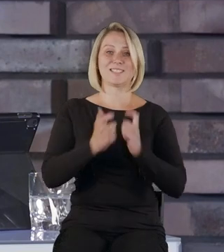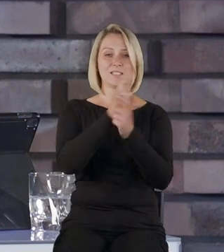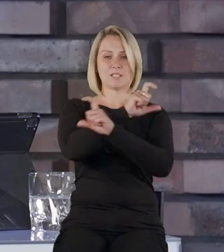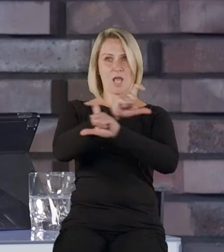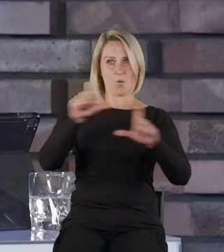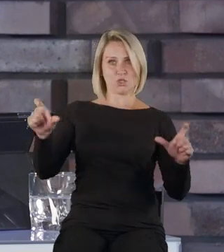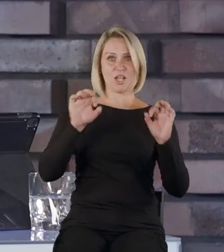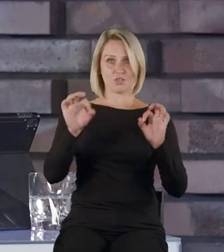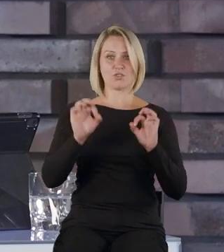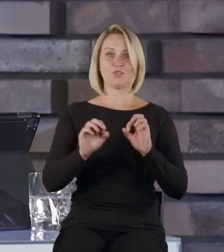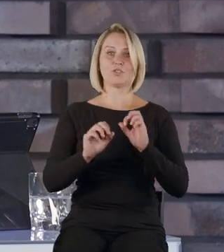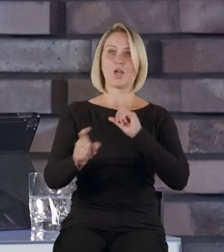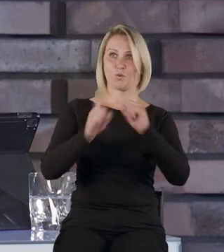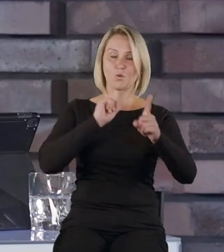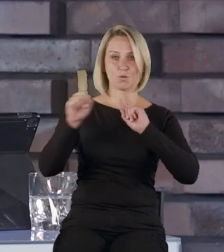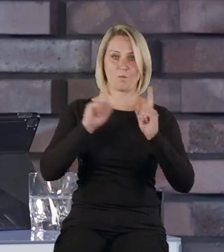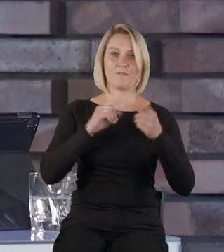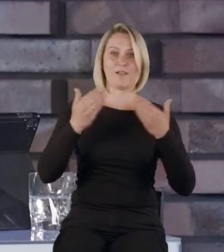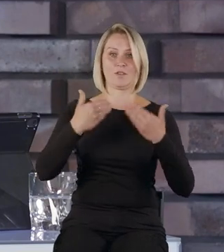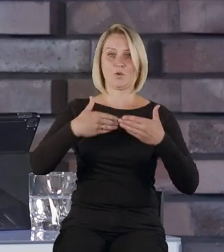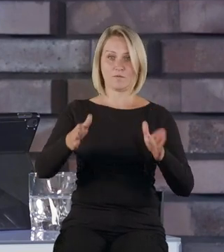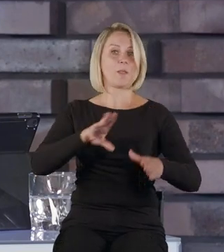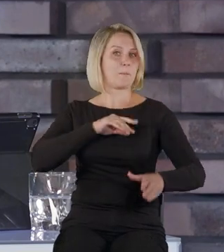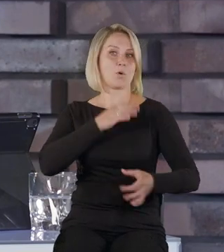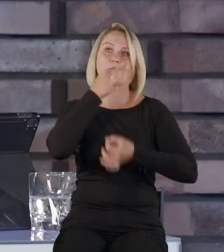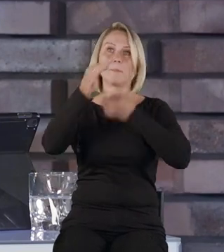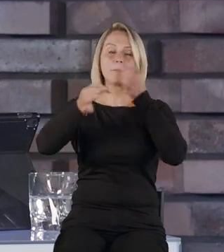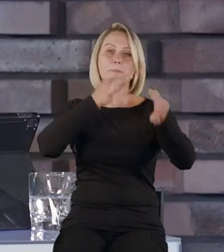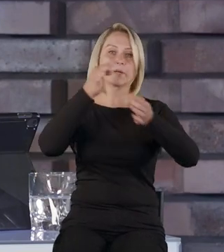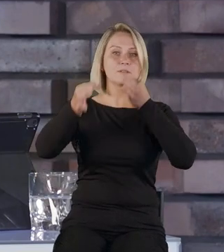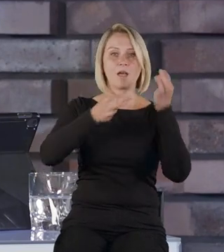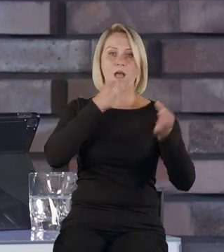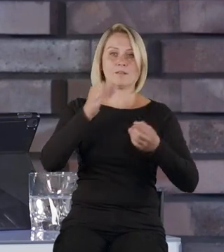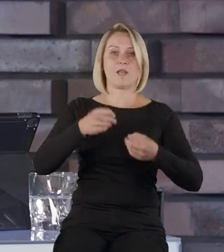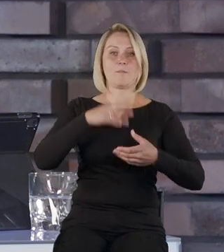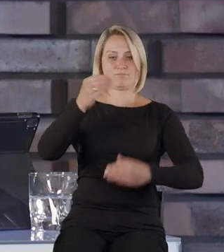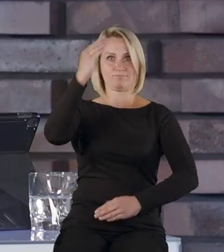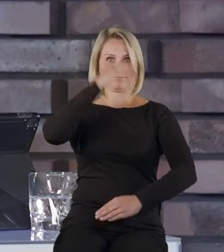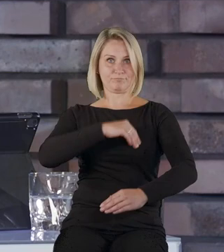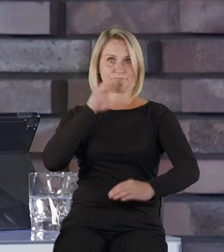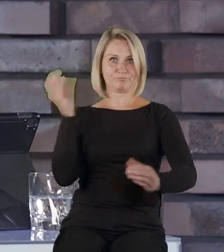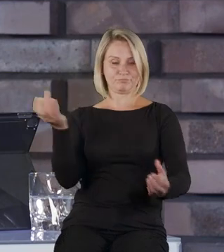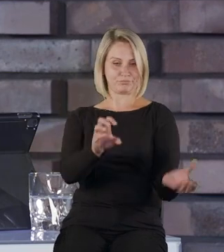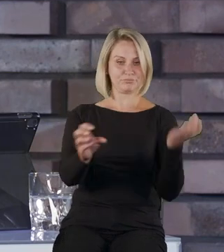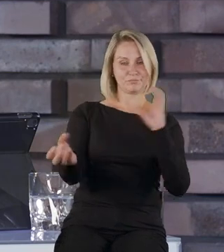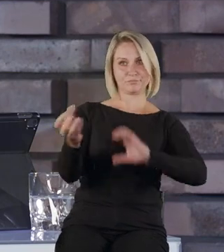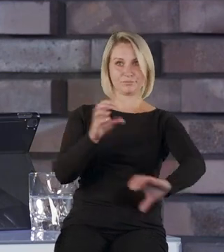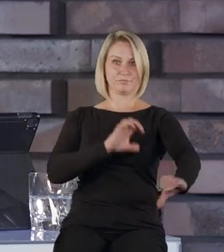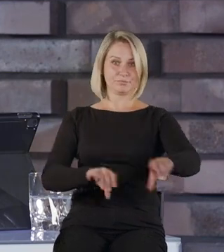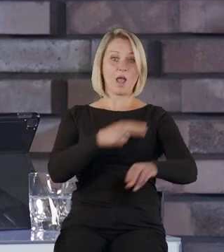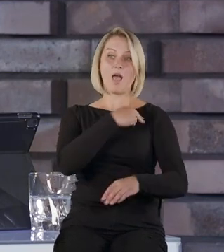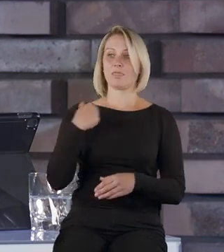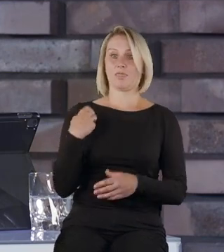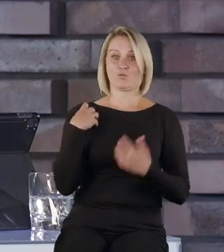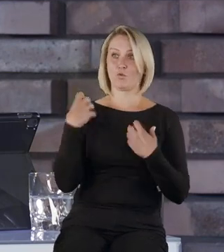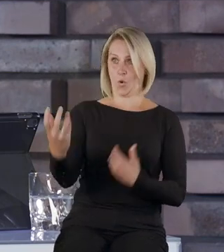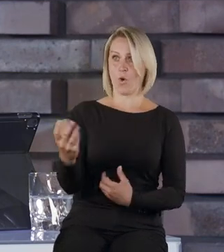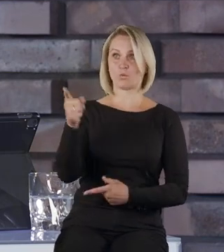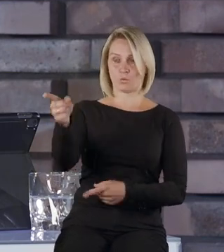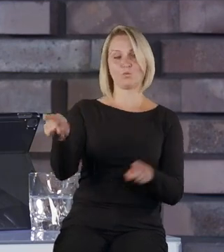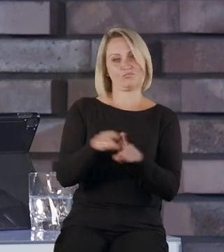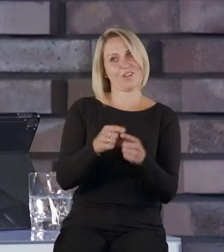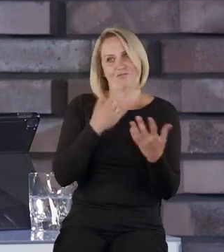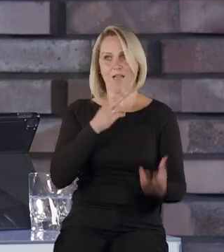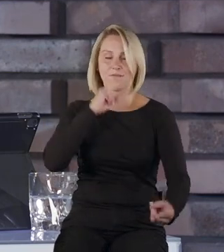trwania naszego wirtualnego dnia otwartego możecie zadawać nam pytania w konwersacji poniżej naszej transmisji, a nasi goście i przedstawiciele samorządu z